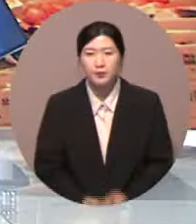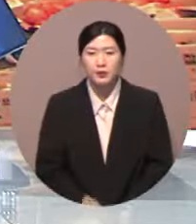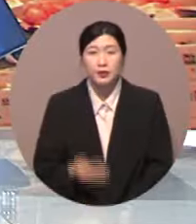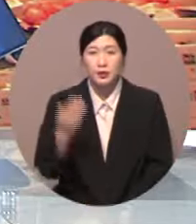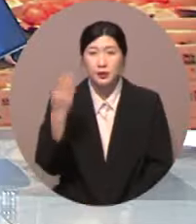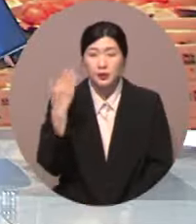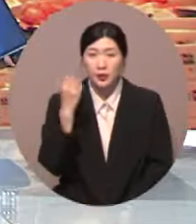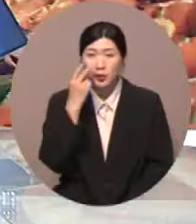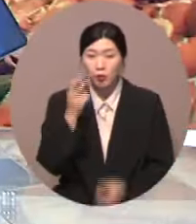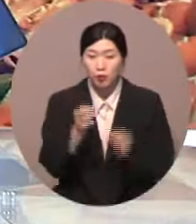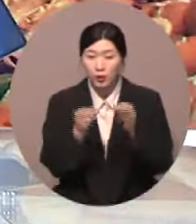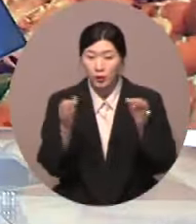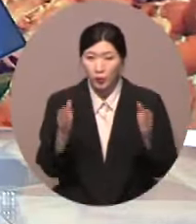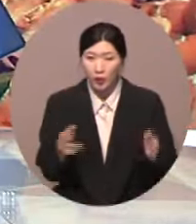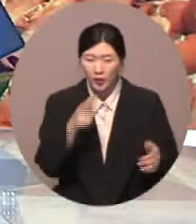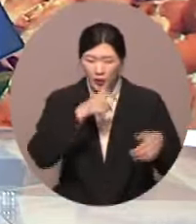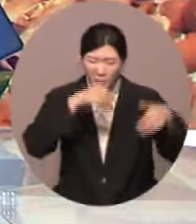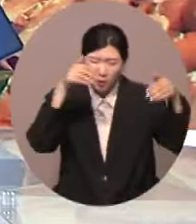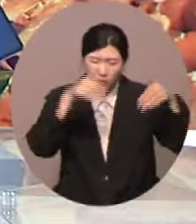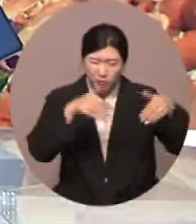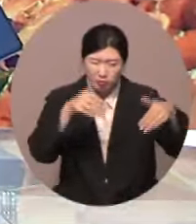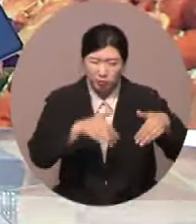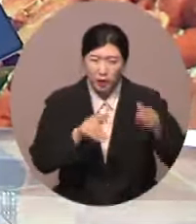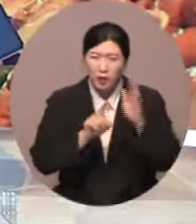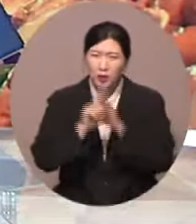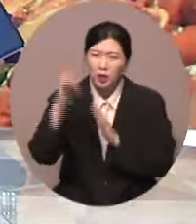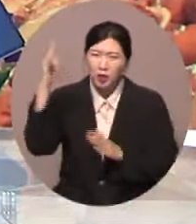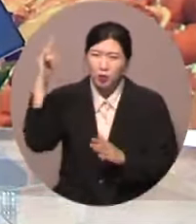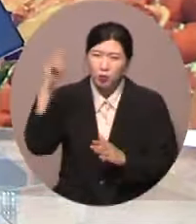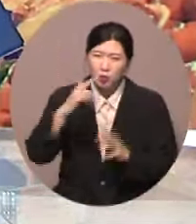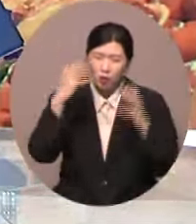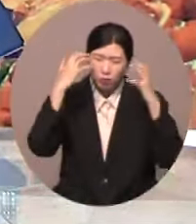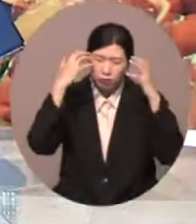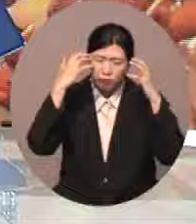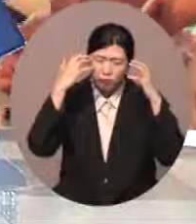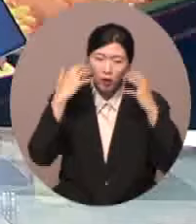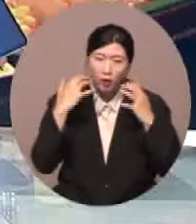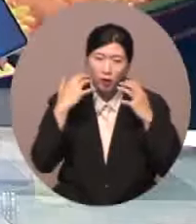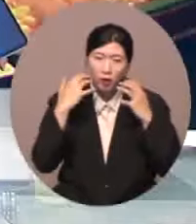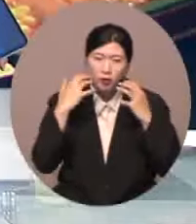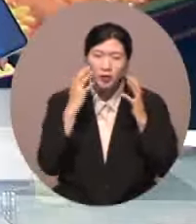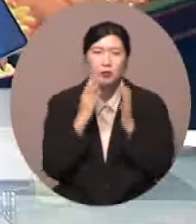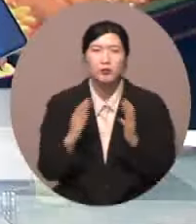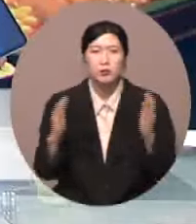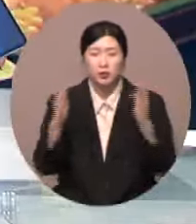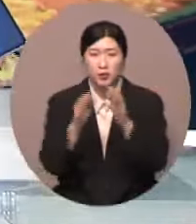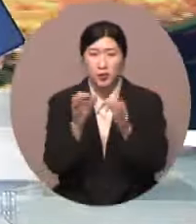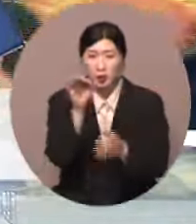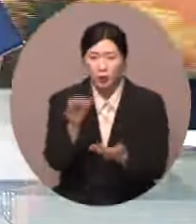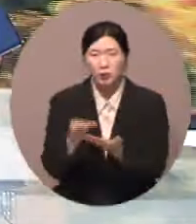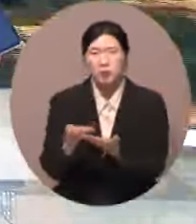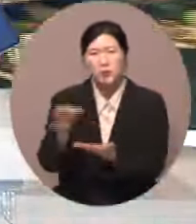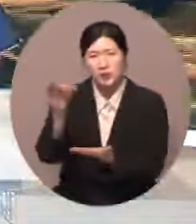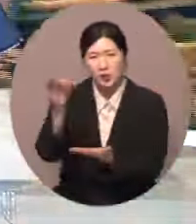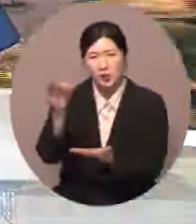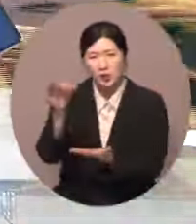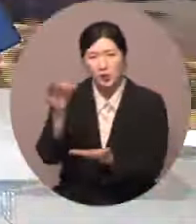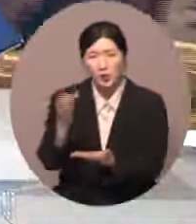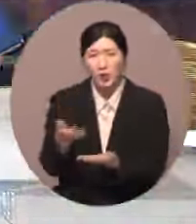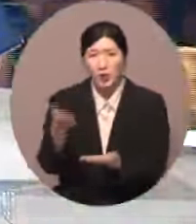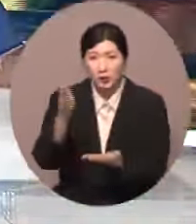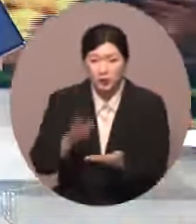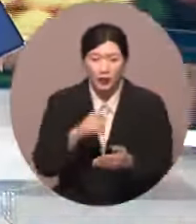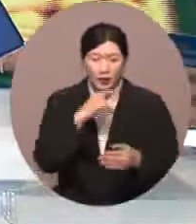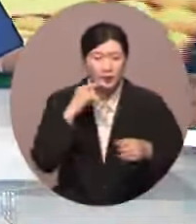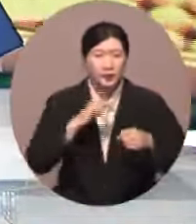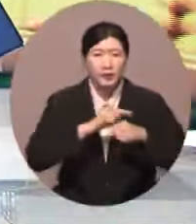지난 두 달 동안 집중호우에 이은 폭염이 기승을 부리며 채소류를 중심으로 물가가 급등했습니다. 다만 사과와